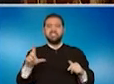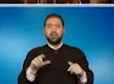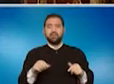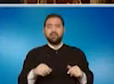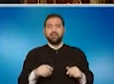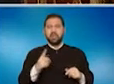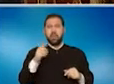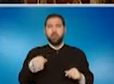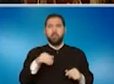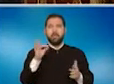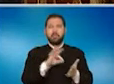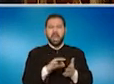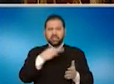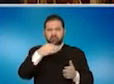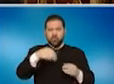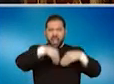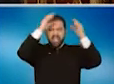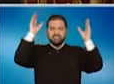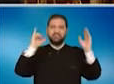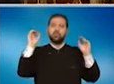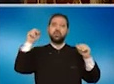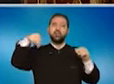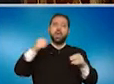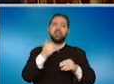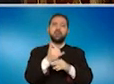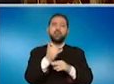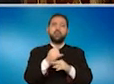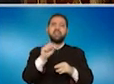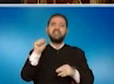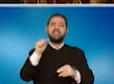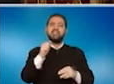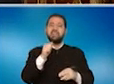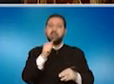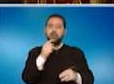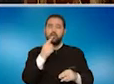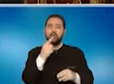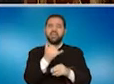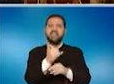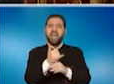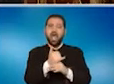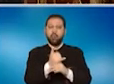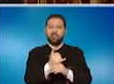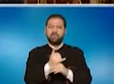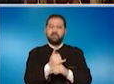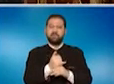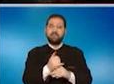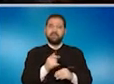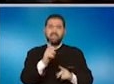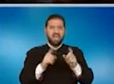Sfântul Ioan Gurudeaur spunea la un moment dat, dacă ar dispărea toate cărțile, Sfânta Scriptură, dacă ar